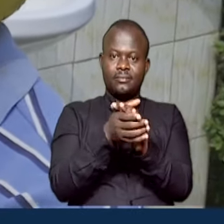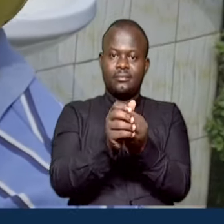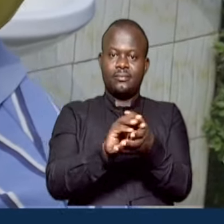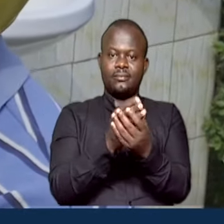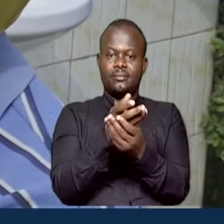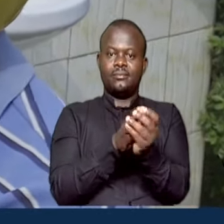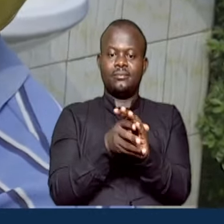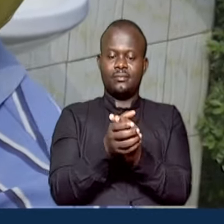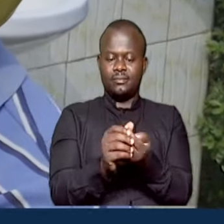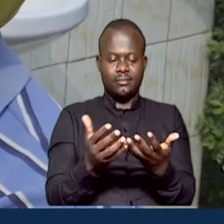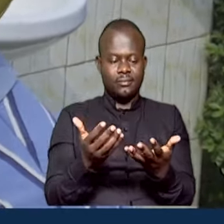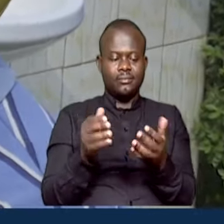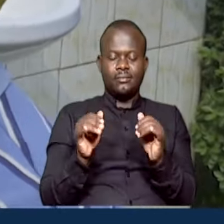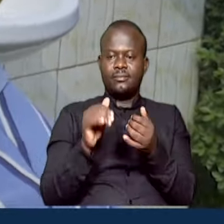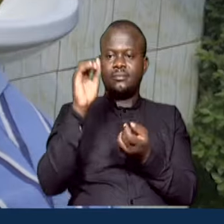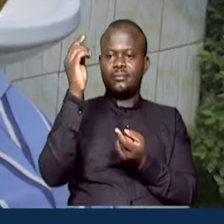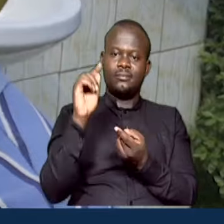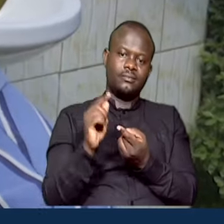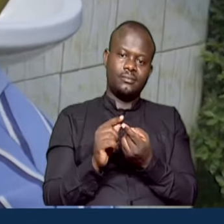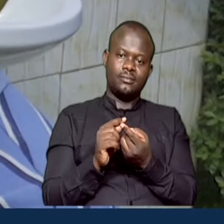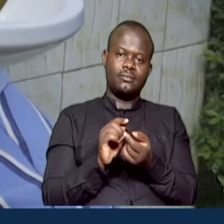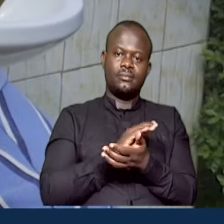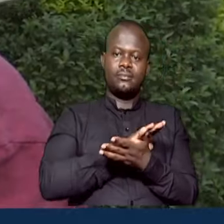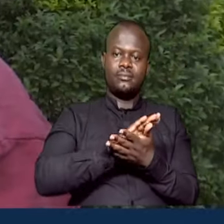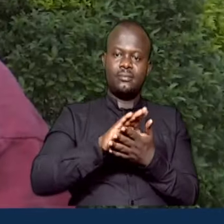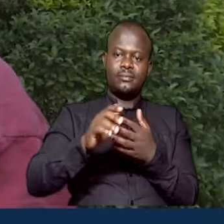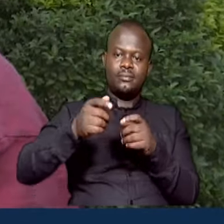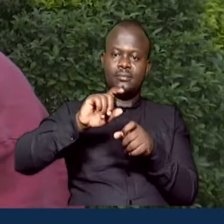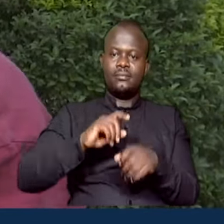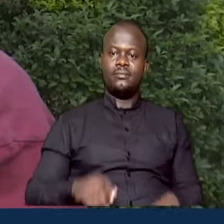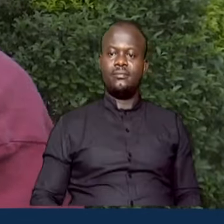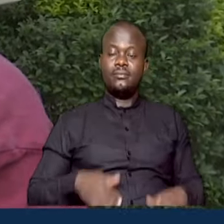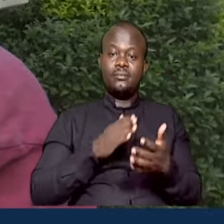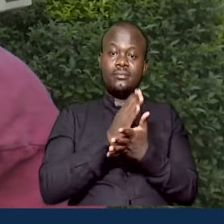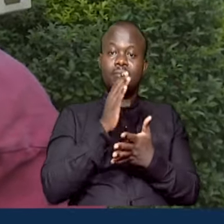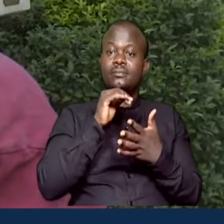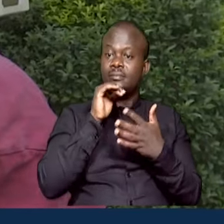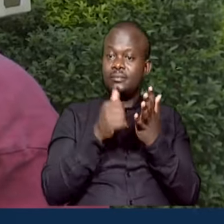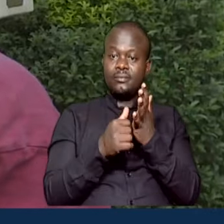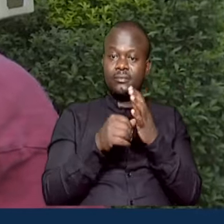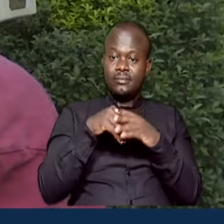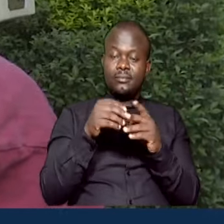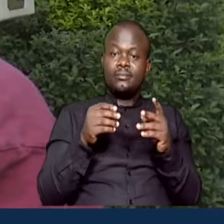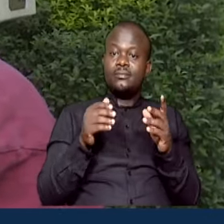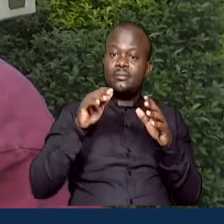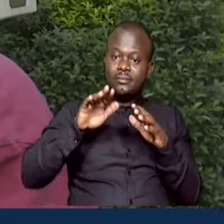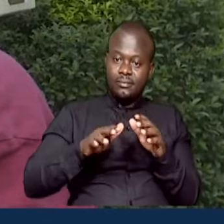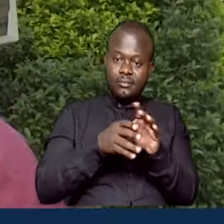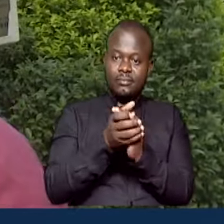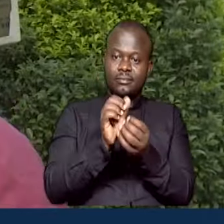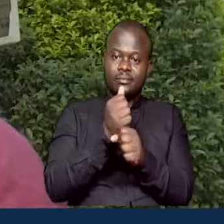umuntu agerageza kugabanya isuku irushaho kwiyongera. Ntabwo agiharara aho usanga kandagira ukarabe nta